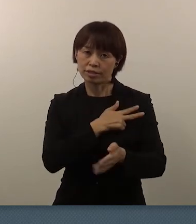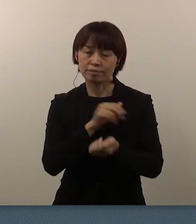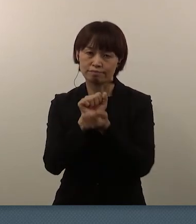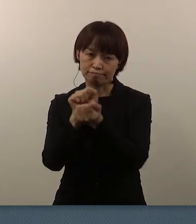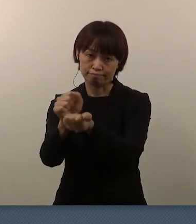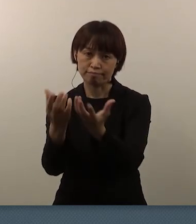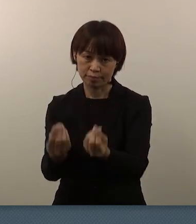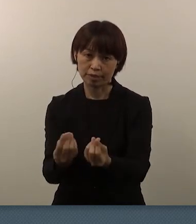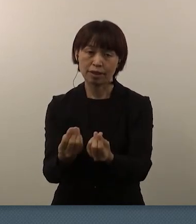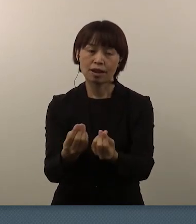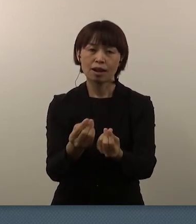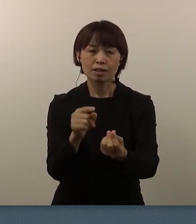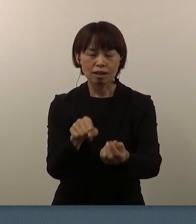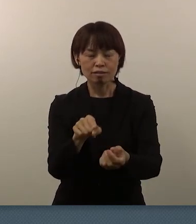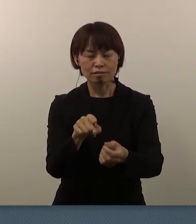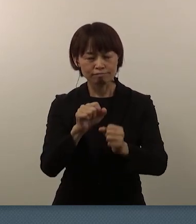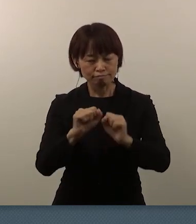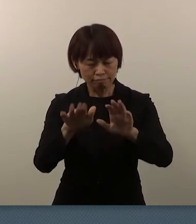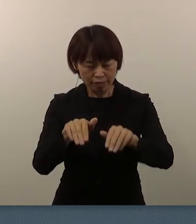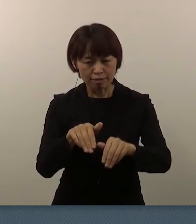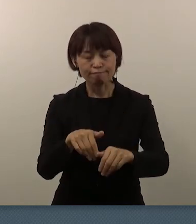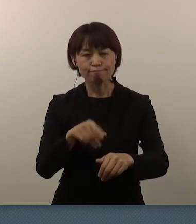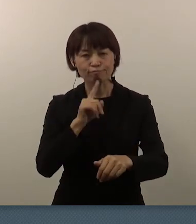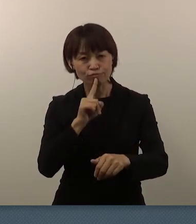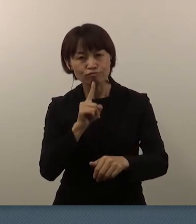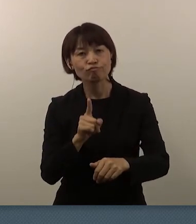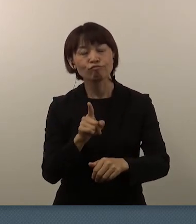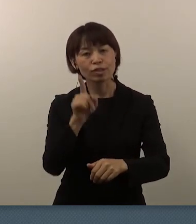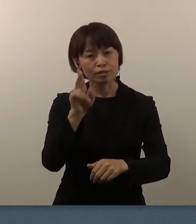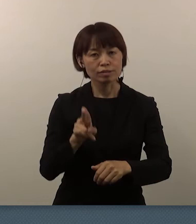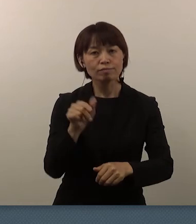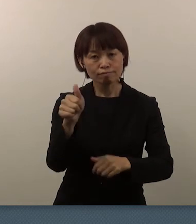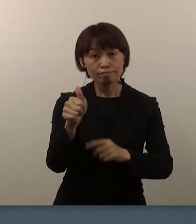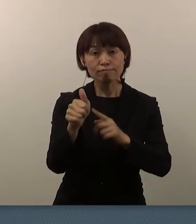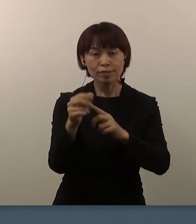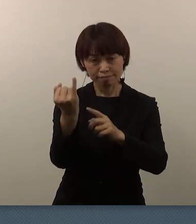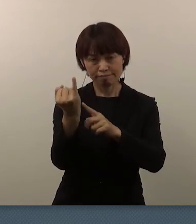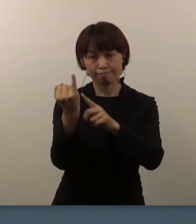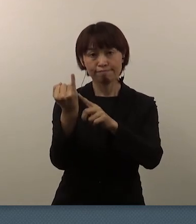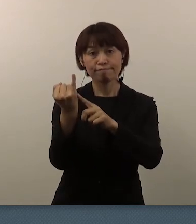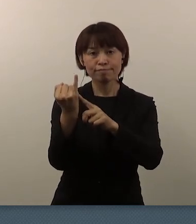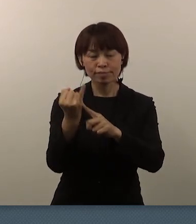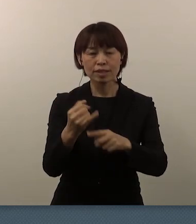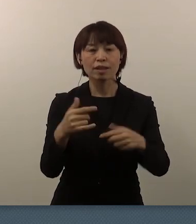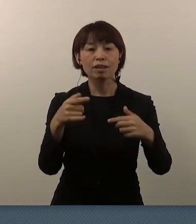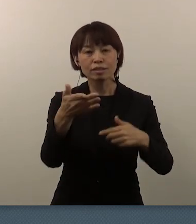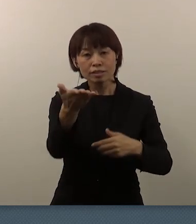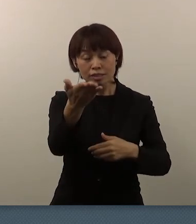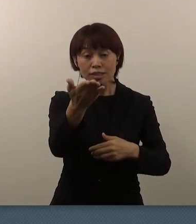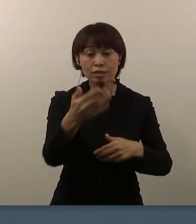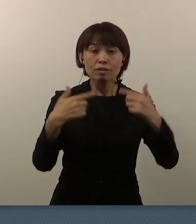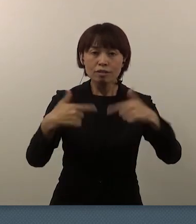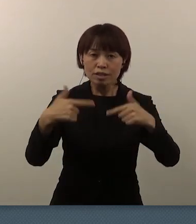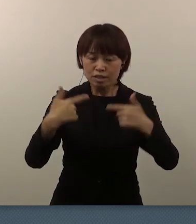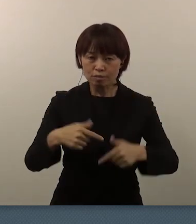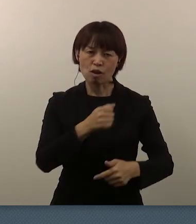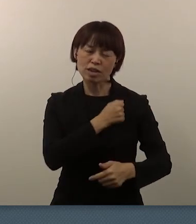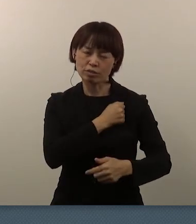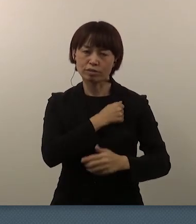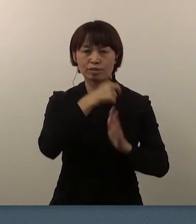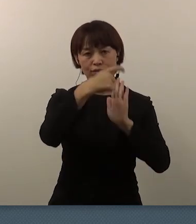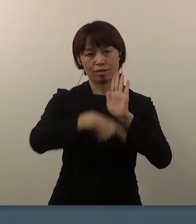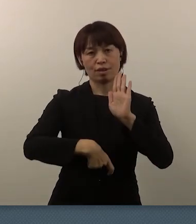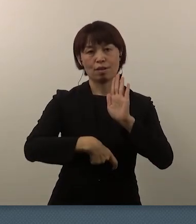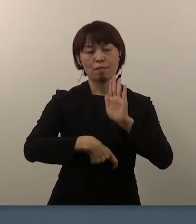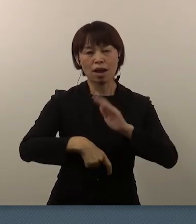まあ、容疑も認めているということですけれども、まあ、日頃その命ということをテーマに、今まで、まあ、政策なども、